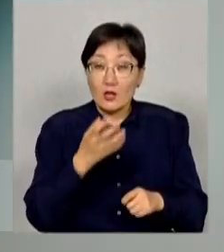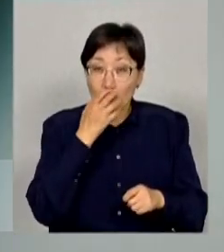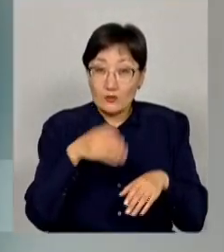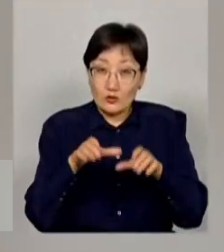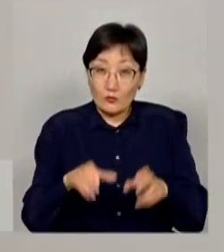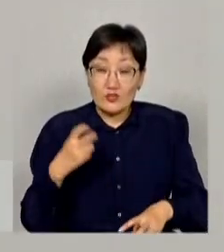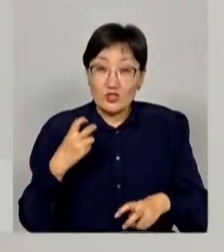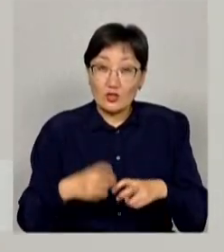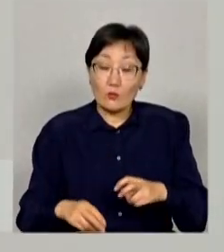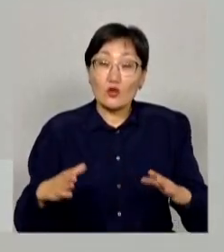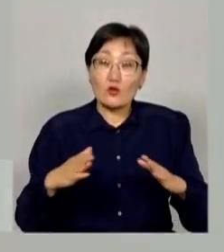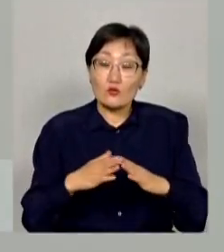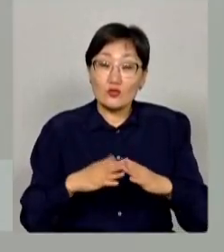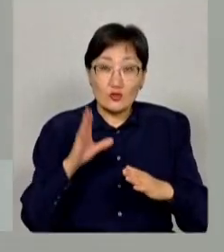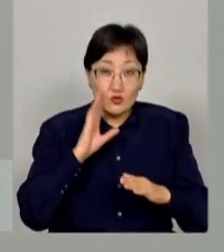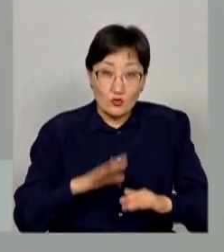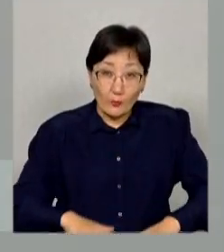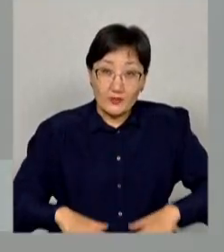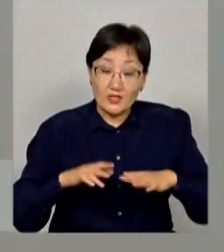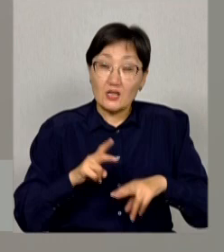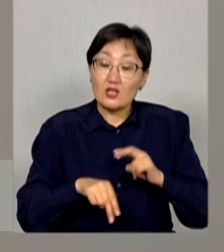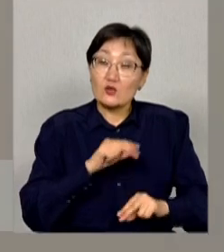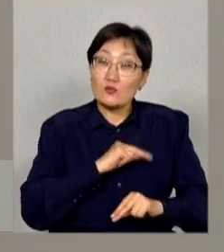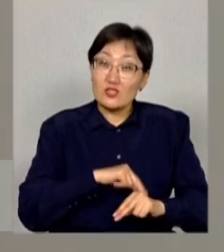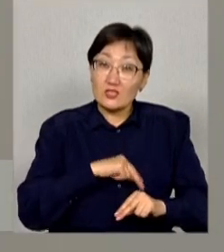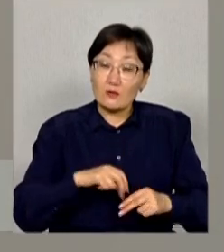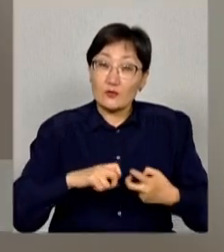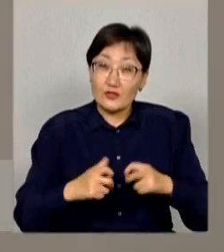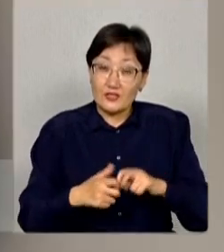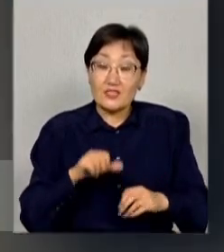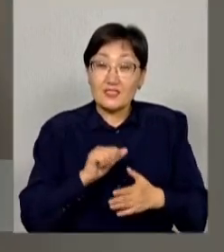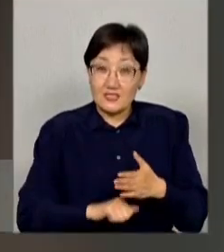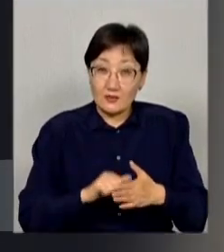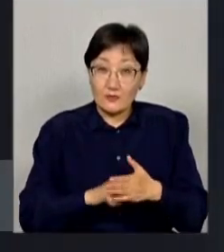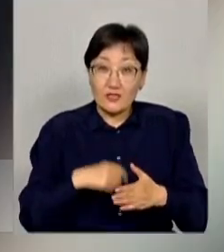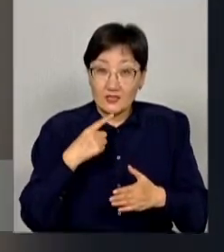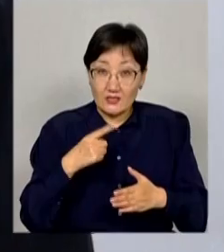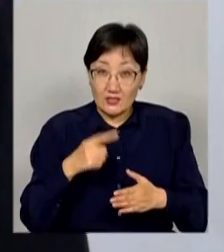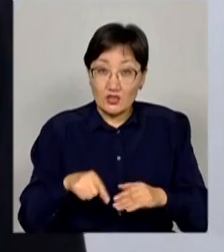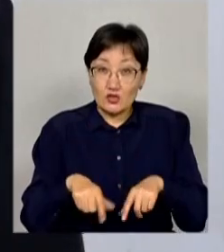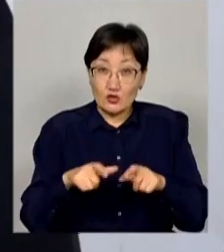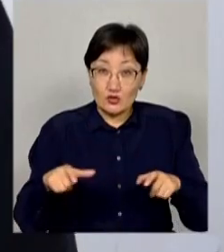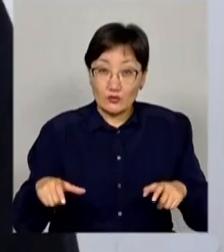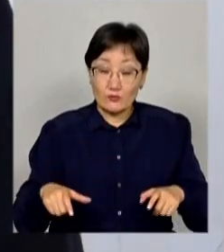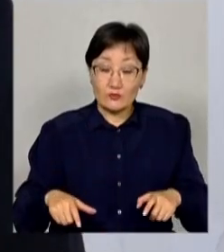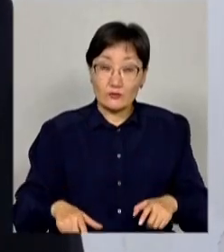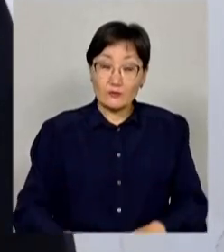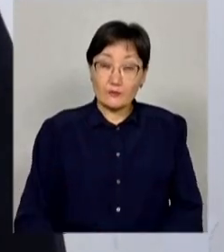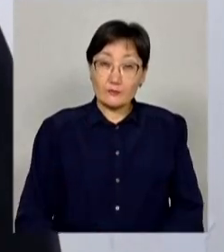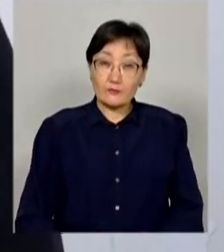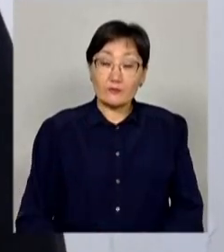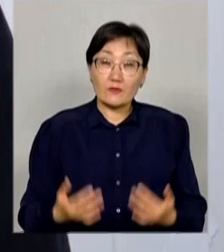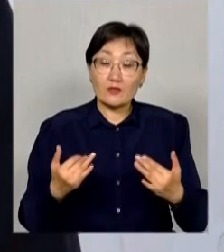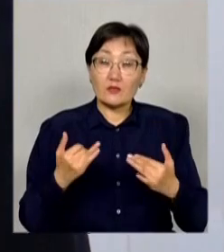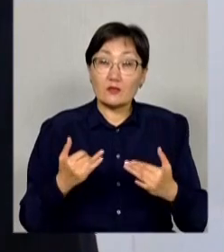жарылып, үйді су басқан. Бұған құрылыс жұмысындағы олқылық себеп дейді жұртшылық. Все бүгін сағат